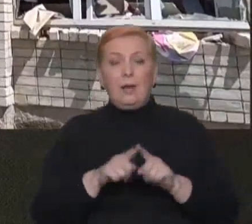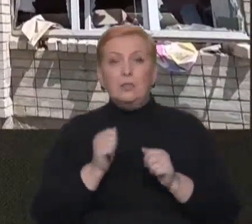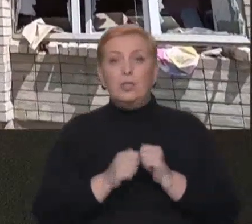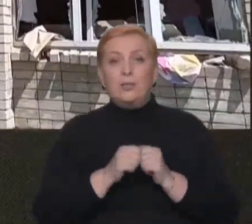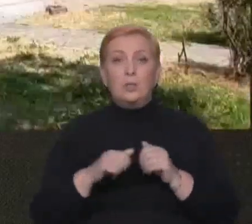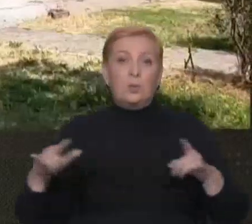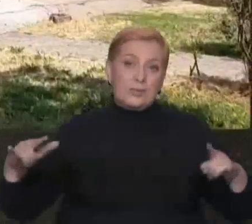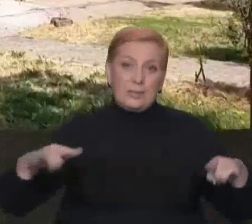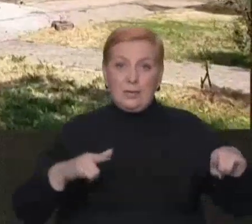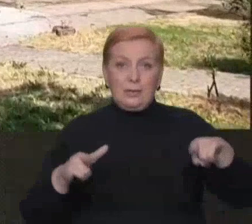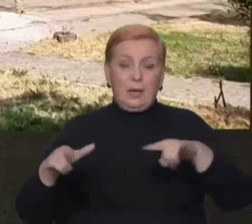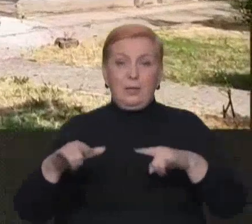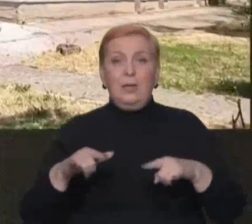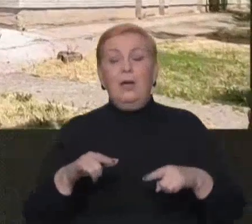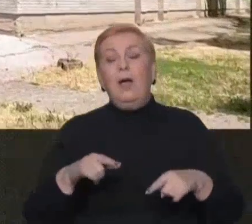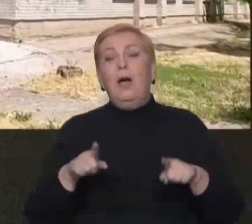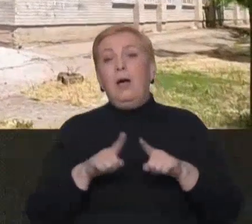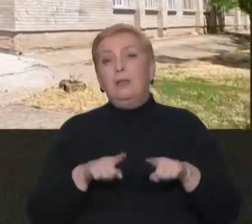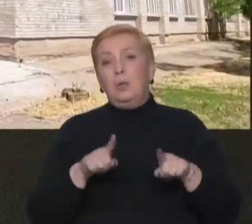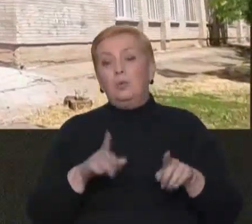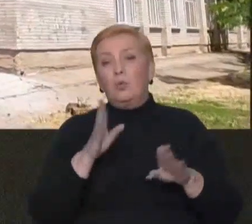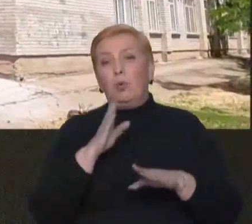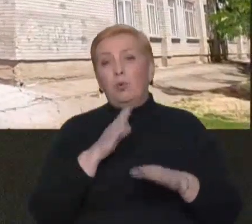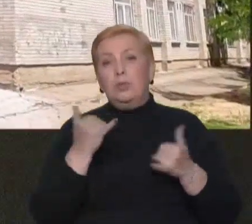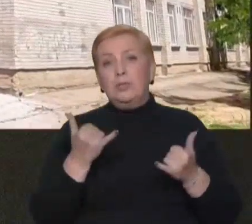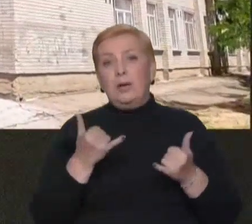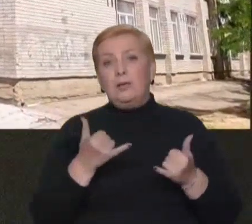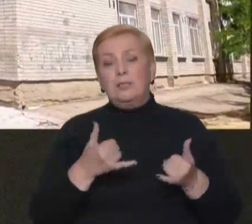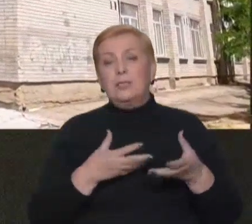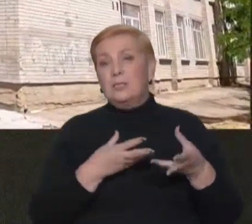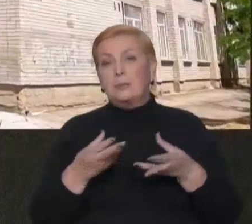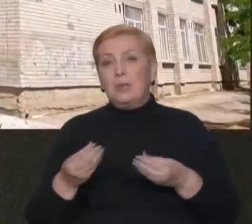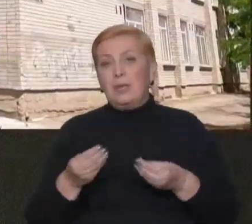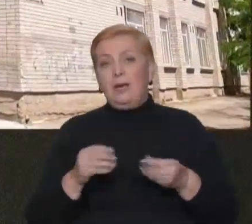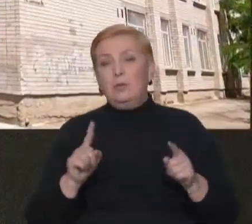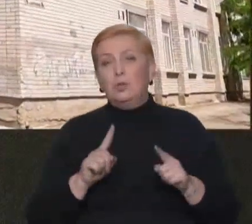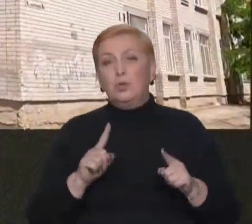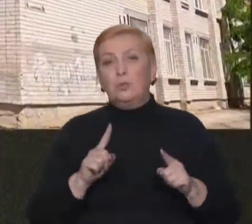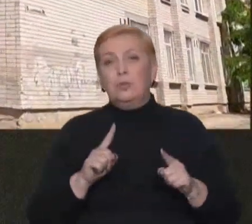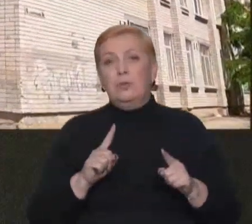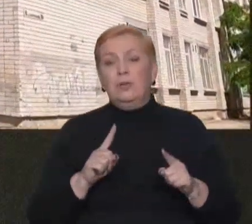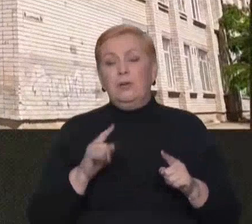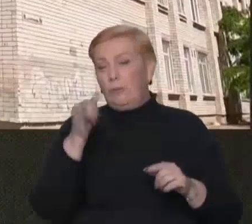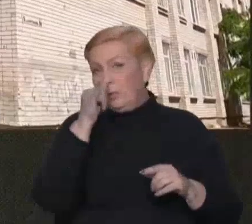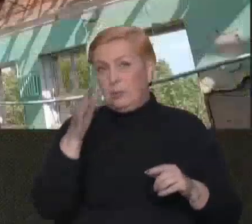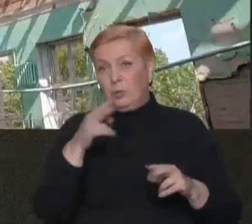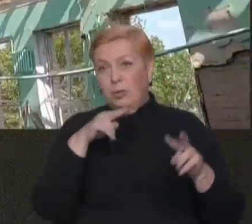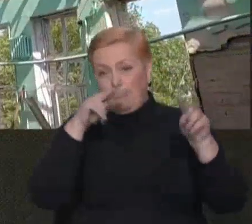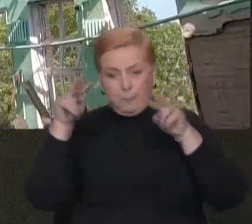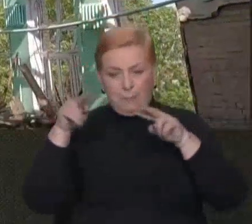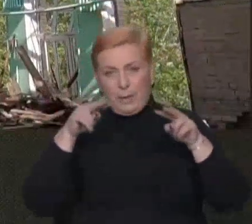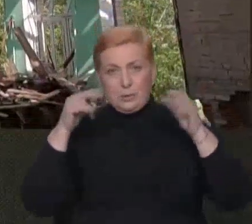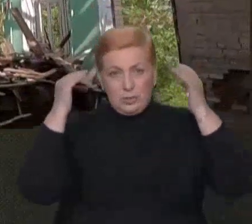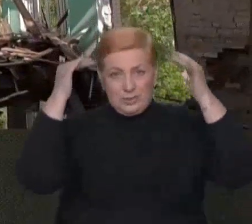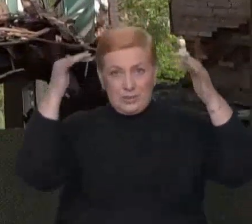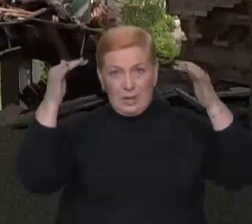залита зараз також така погода в нас сяе тому щоб вони не могли Бачи з